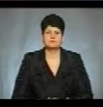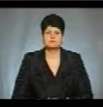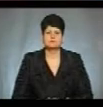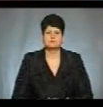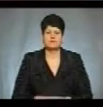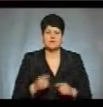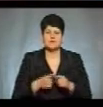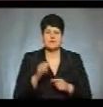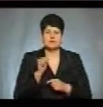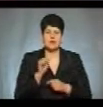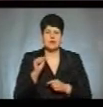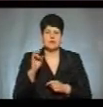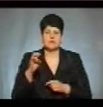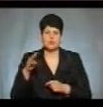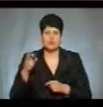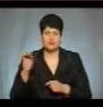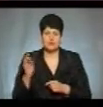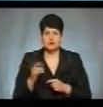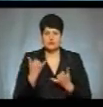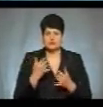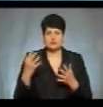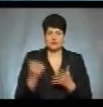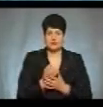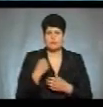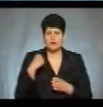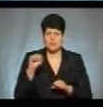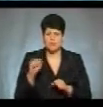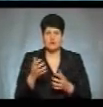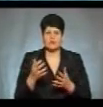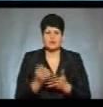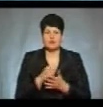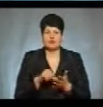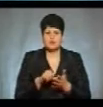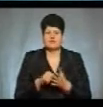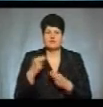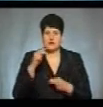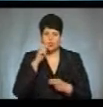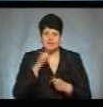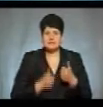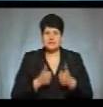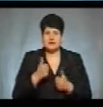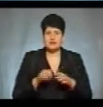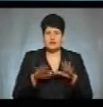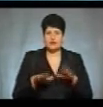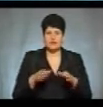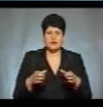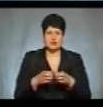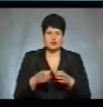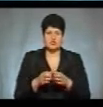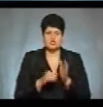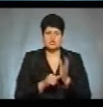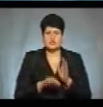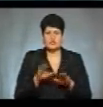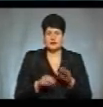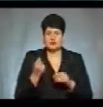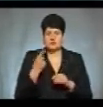Це Андрій Антонюк з Борщова, який сьогодні здобув перемогу і виборов участь в чемпіонаті України. Змагався у ваговій категорії 60 кілограм. 11